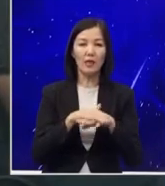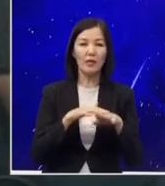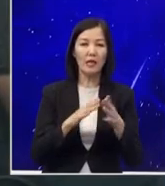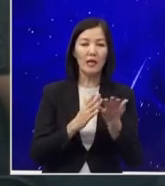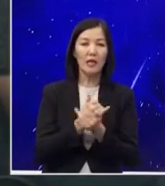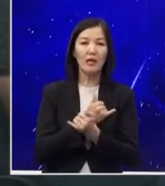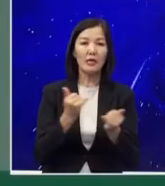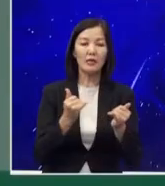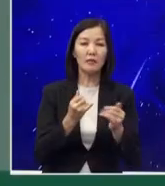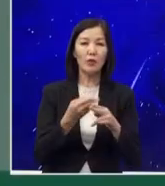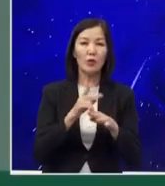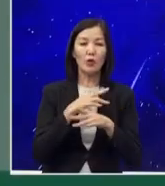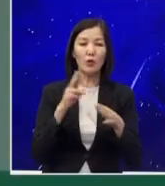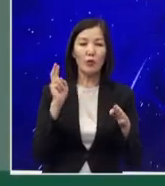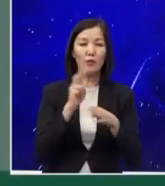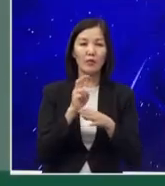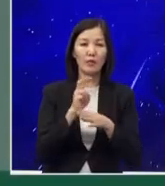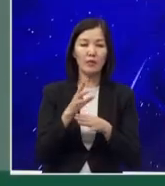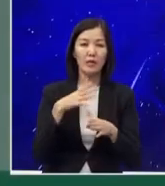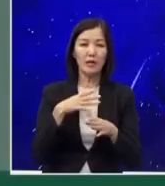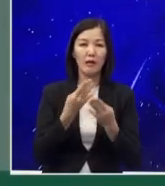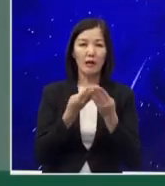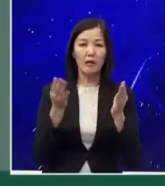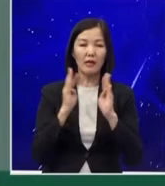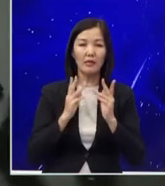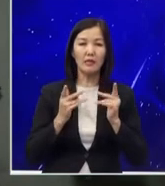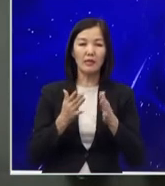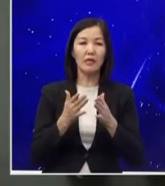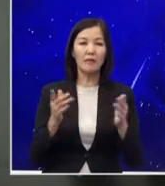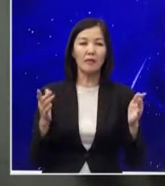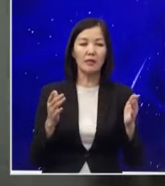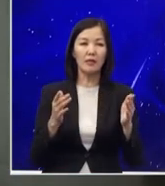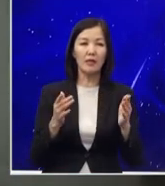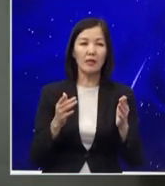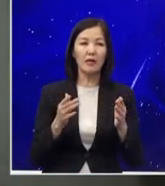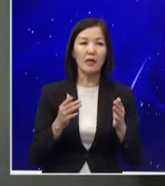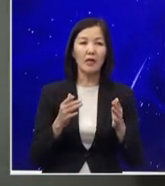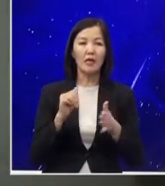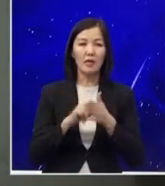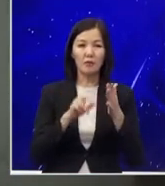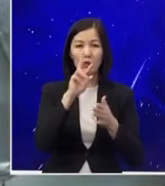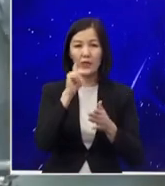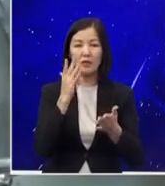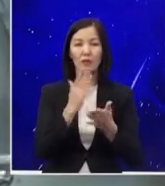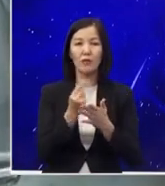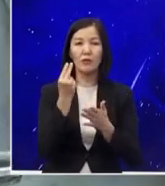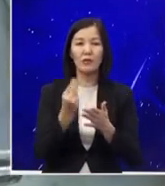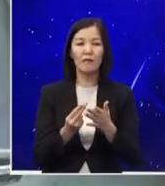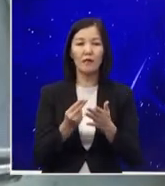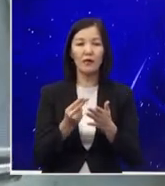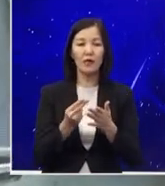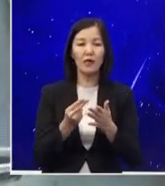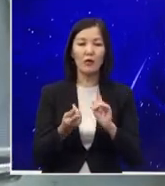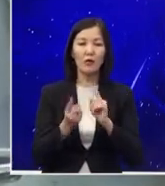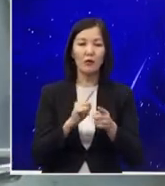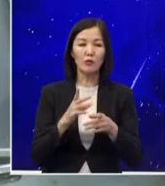орталығына келетіндер көп. Кісі аяғы үзілмейтін жерде карантиндік талаптарды сақтау оңайға соқпайды. Сондықтан цифрлық жүйеге көшудің көмегі